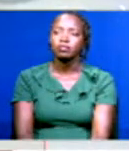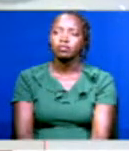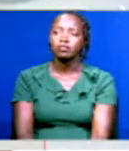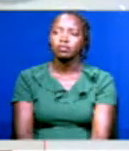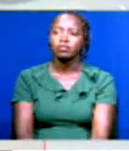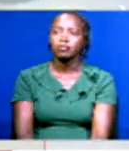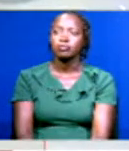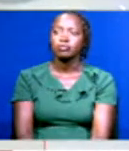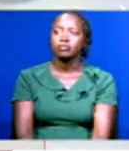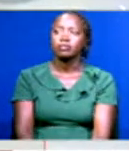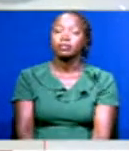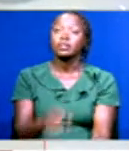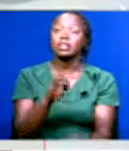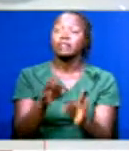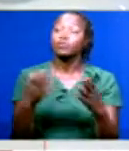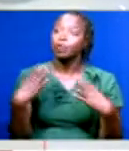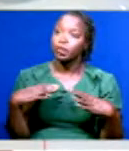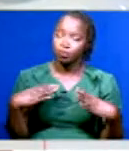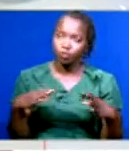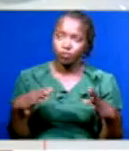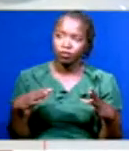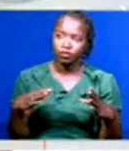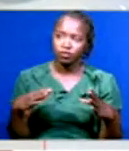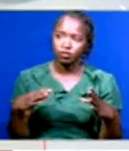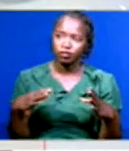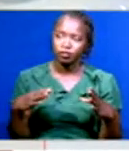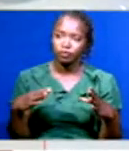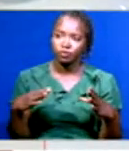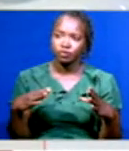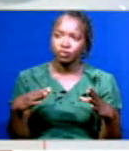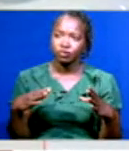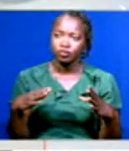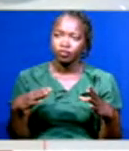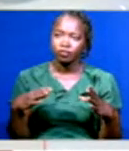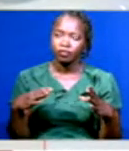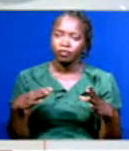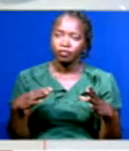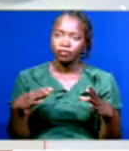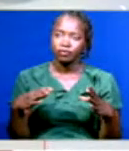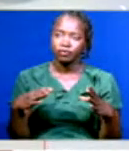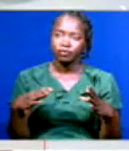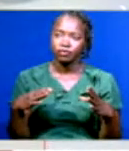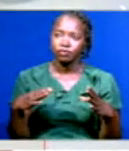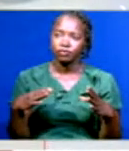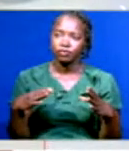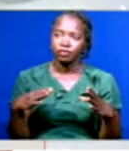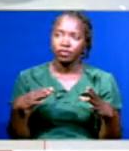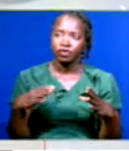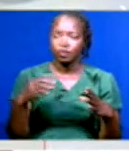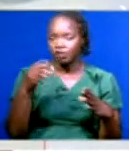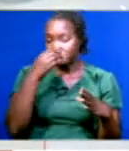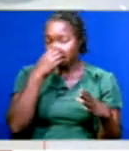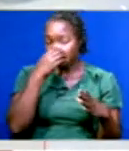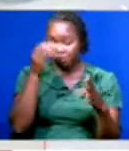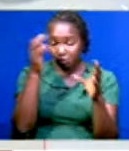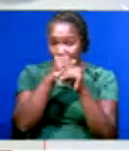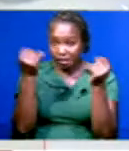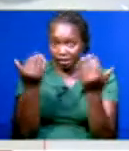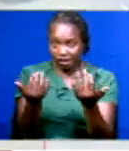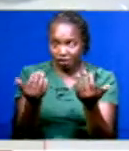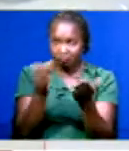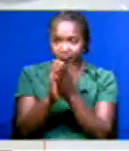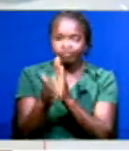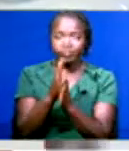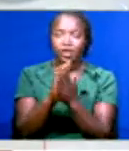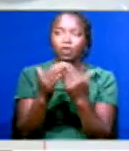If it were human beings, kama ni binadamu, Rais William Ruto hangekuwa ikulu.